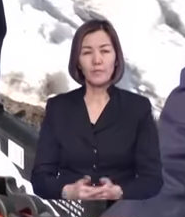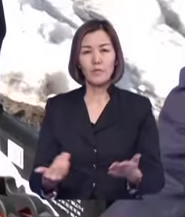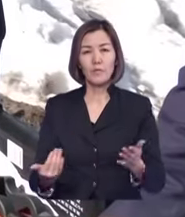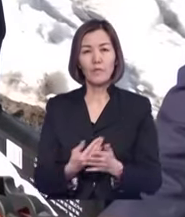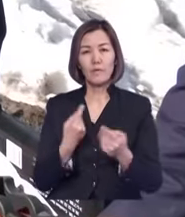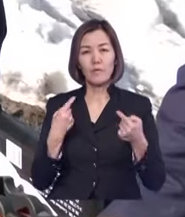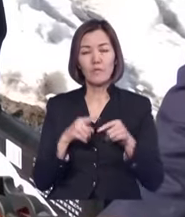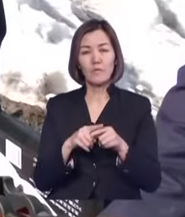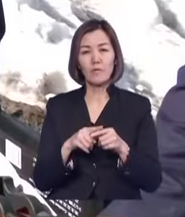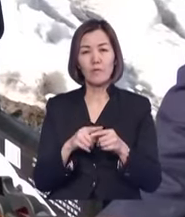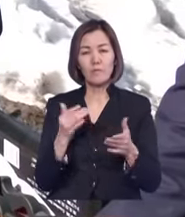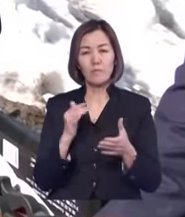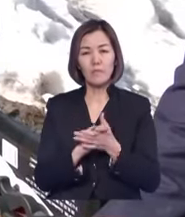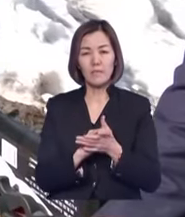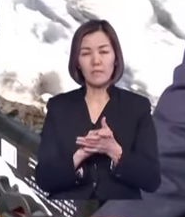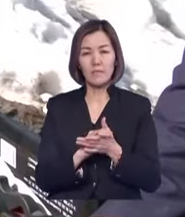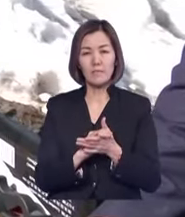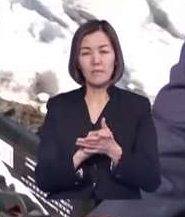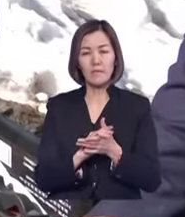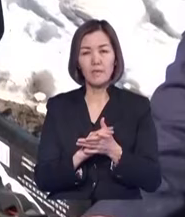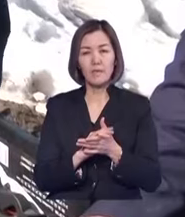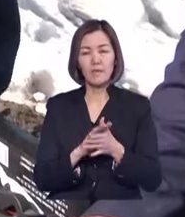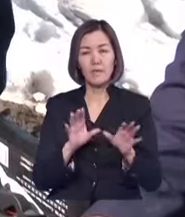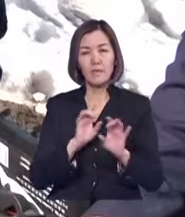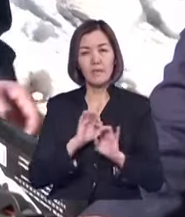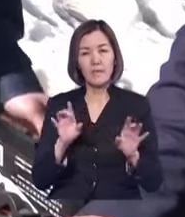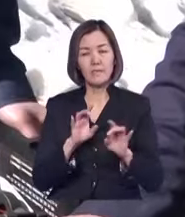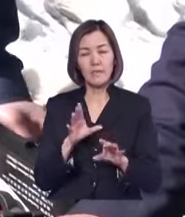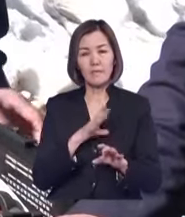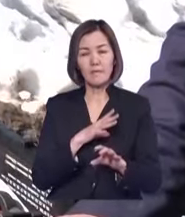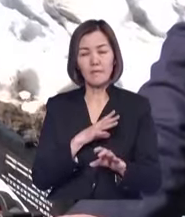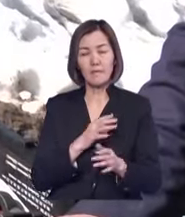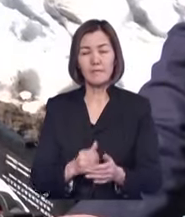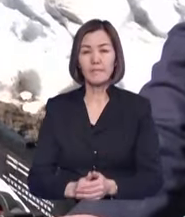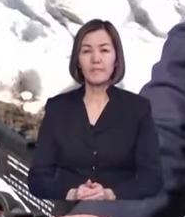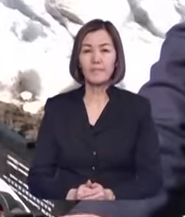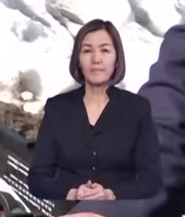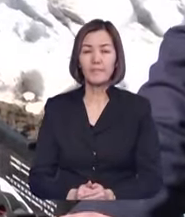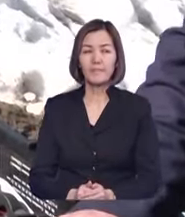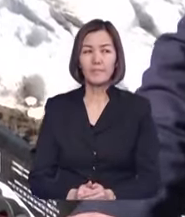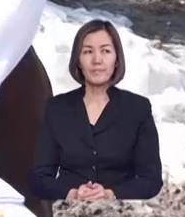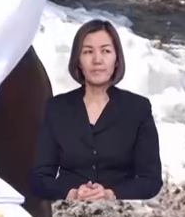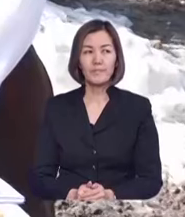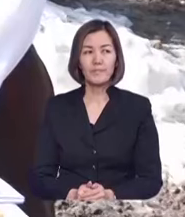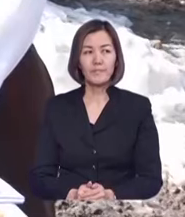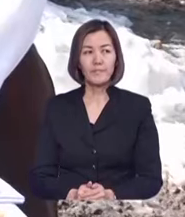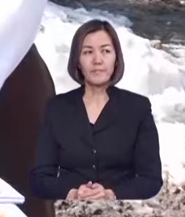машинаның несін тексереді. Ал мынау ключ, анау майларды істейді.